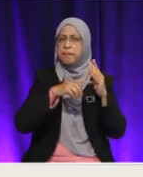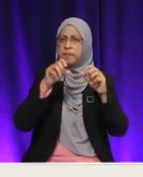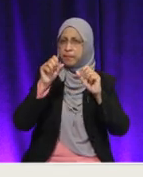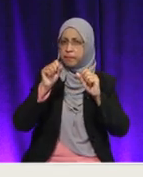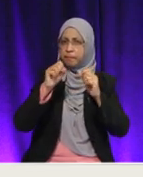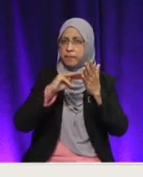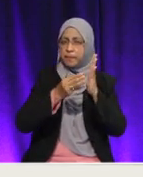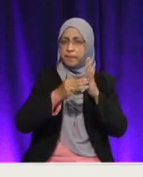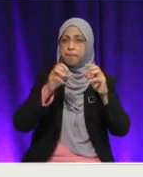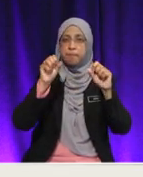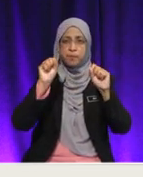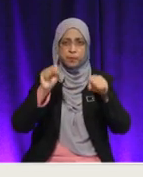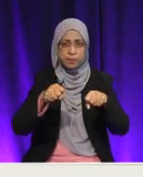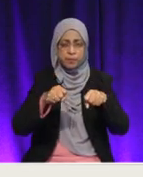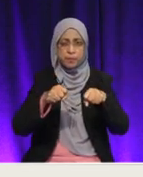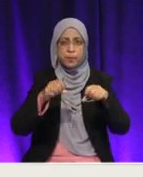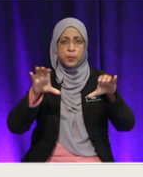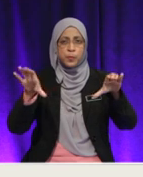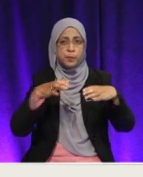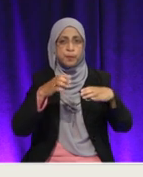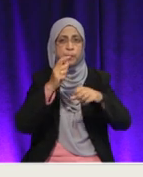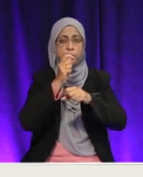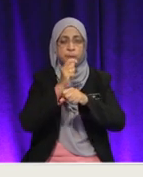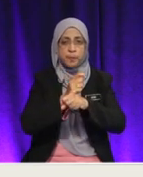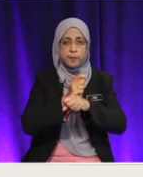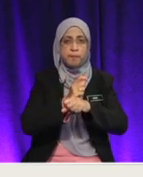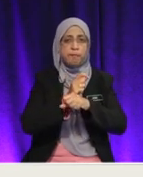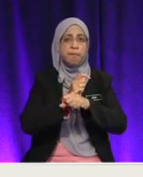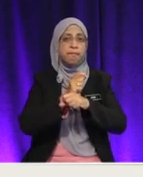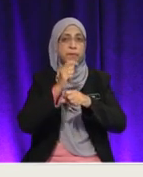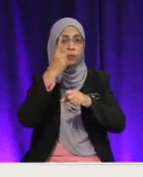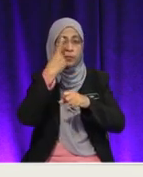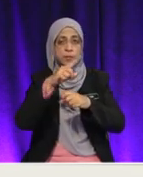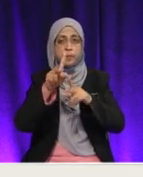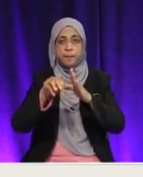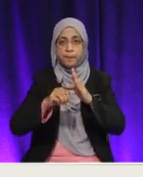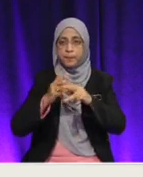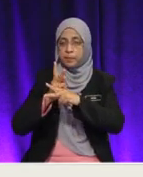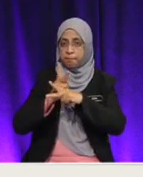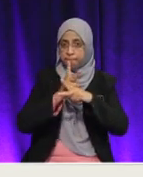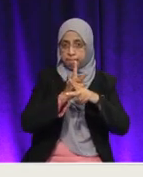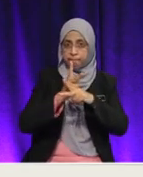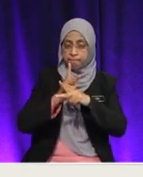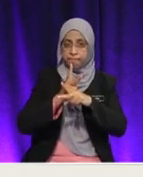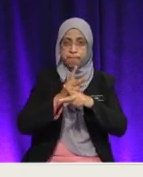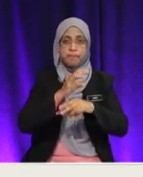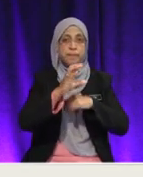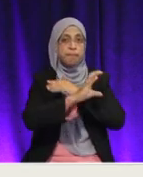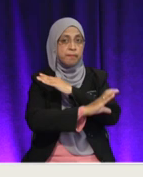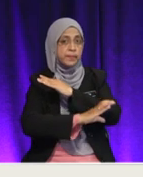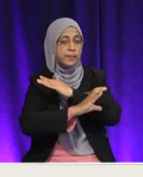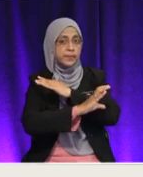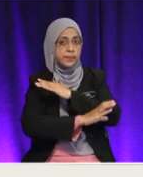negara untuk melaksanakan tugas kewajiban dalam menjaga kedaulatan negara dan Yang sini